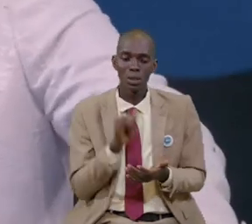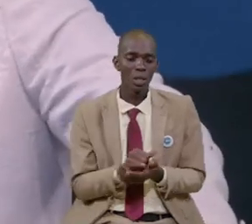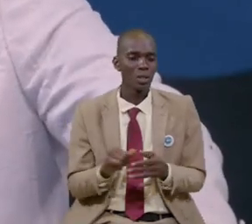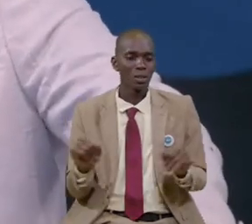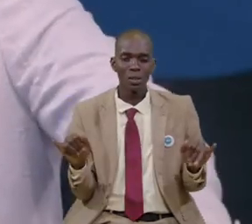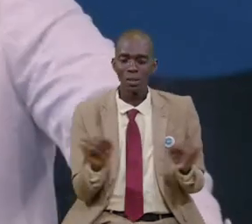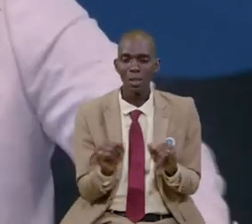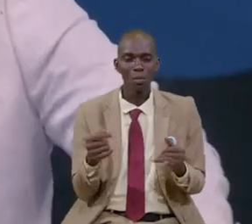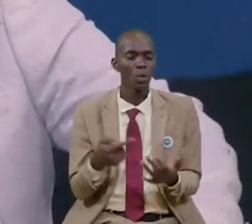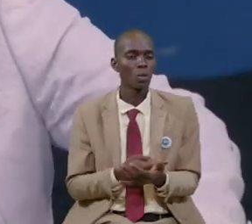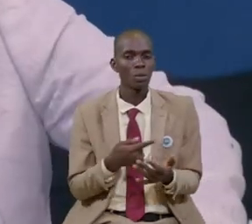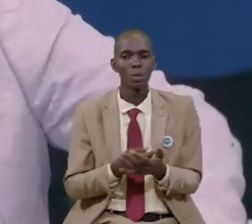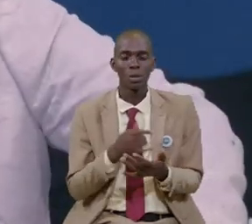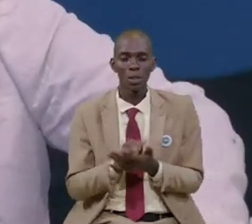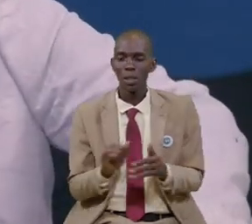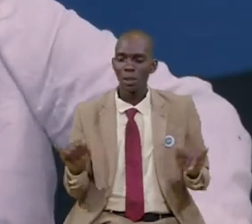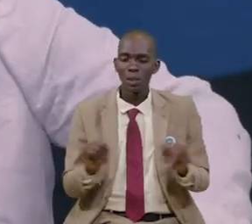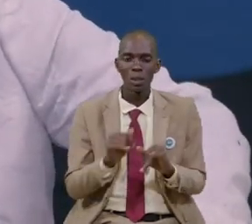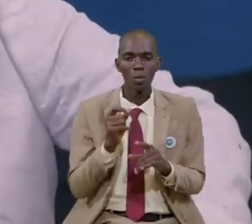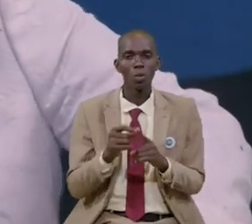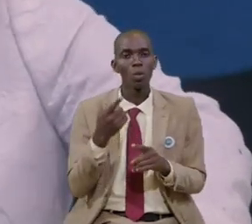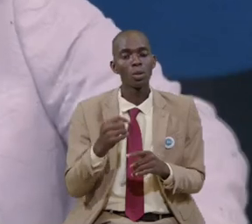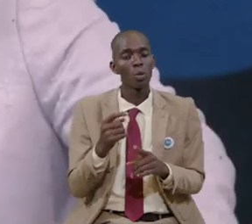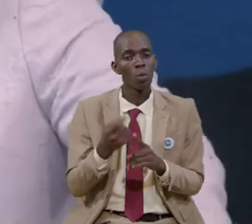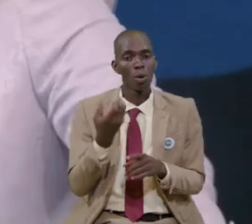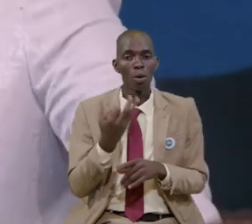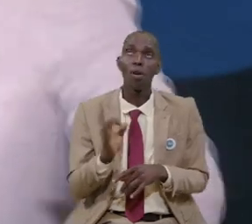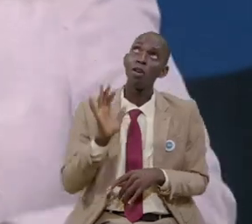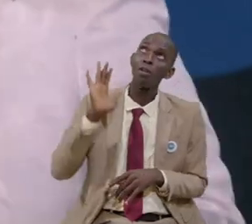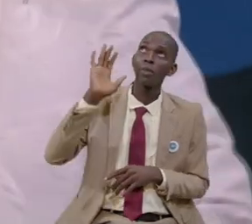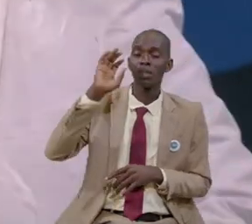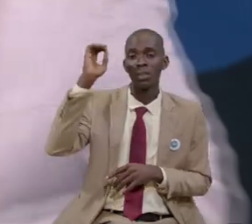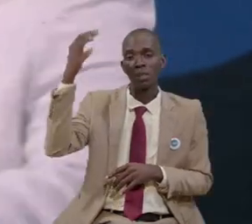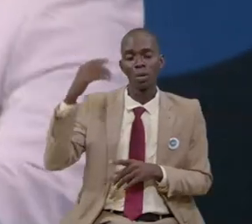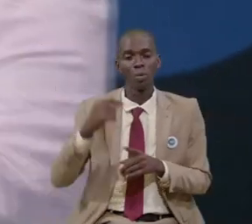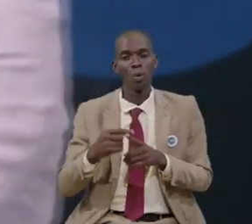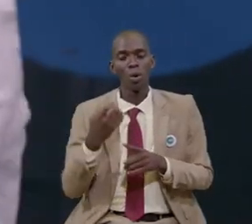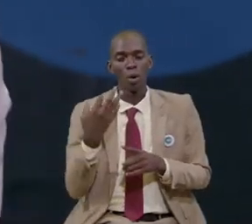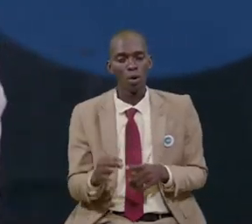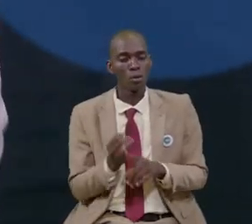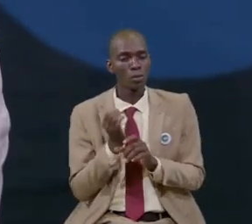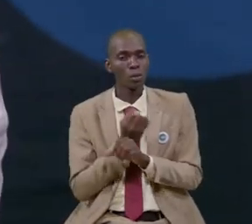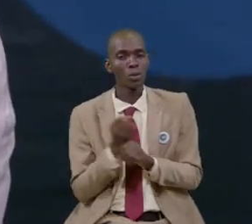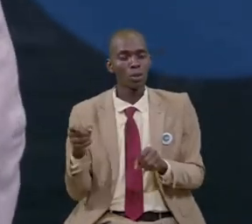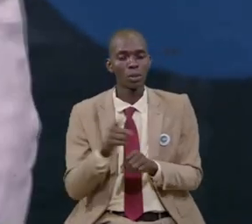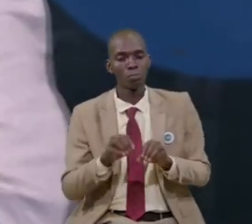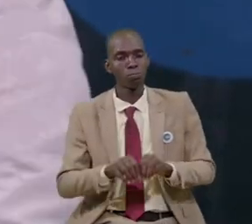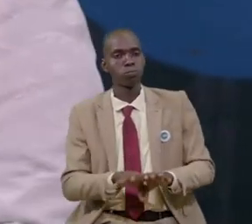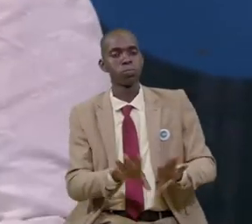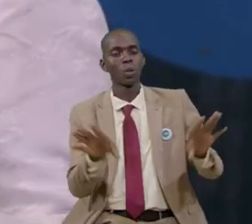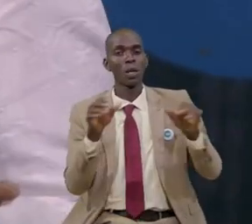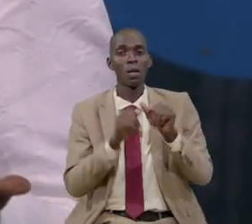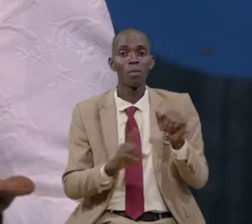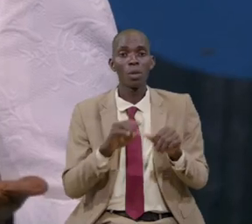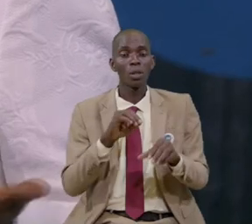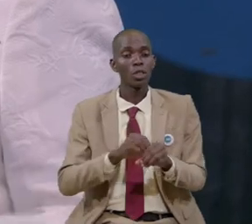même parole, la parole de sa grâce, la parole du salut qu'il propageait partout. Et là, vous travaillez comme